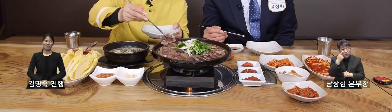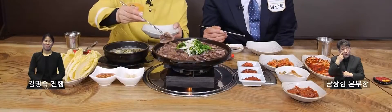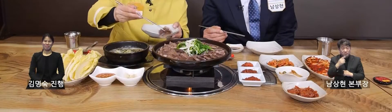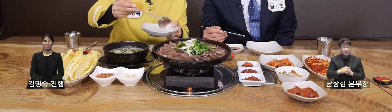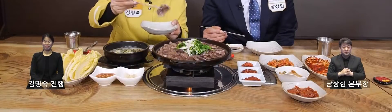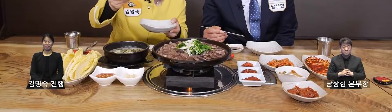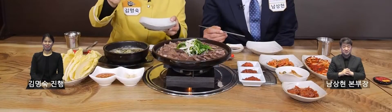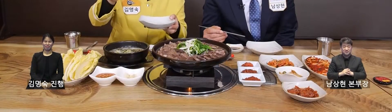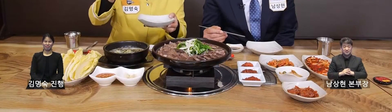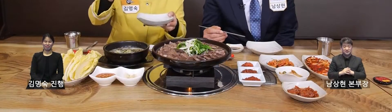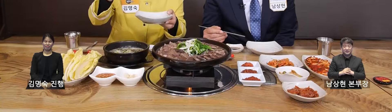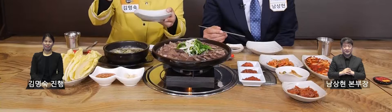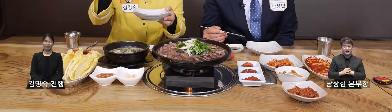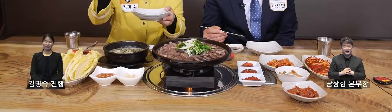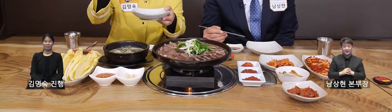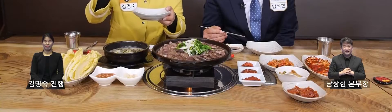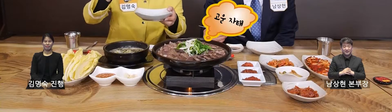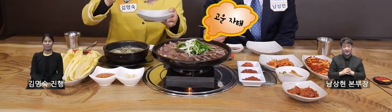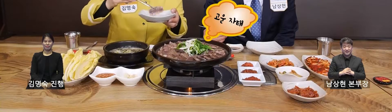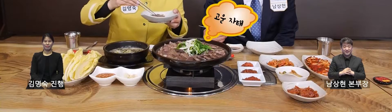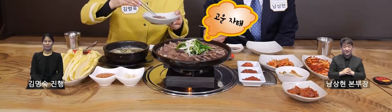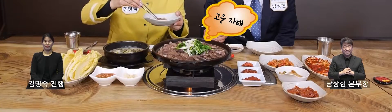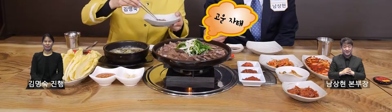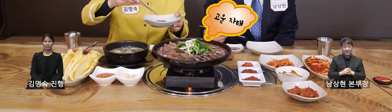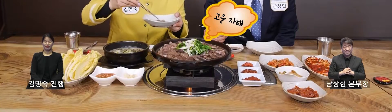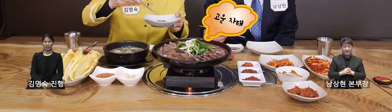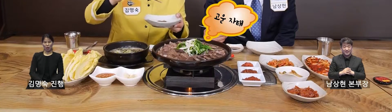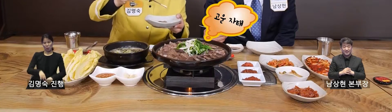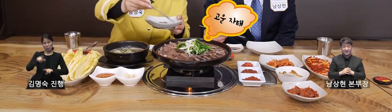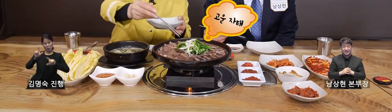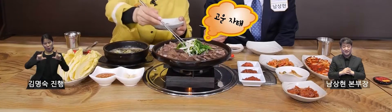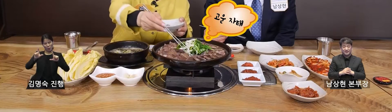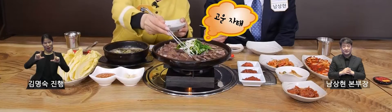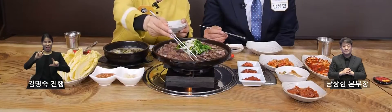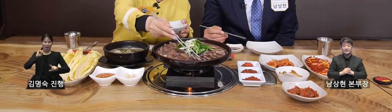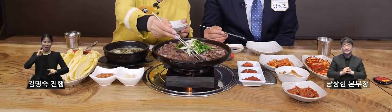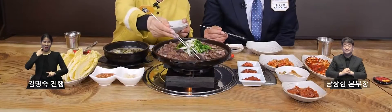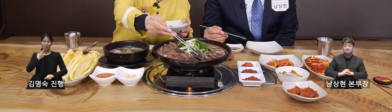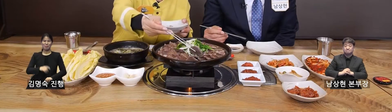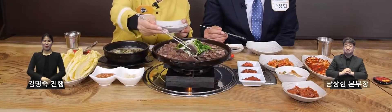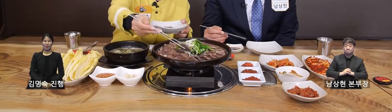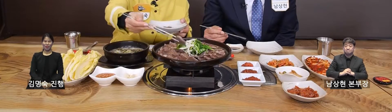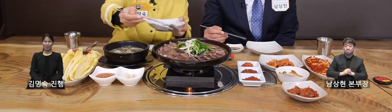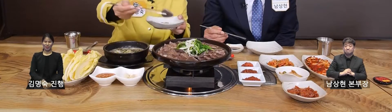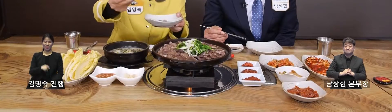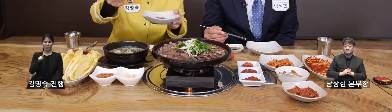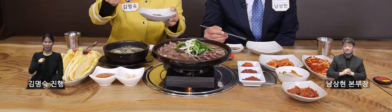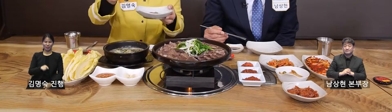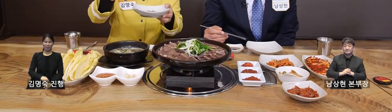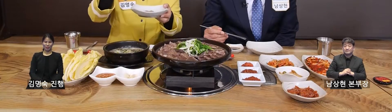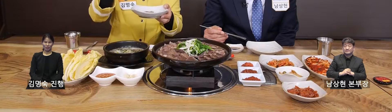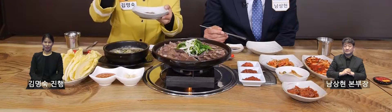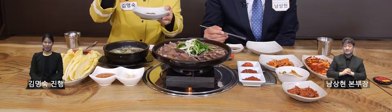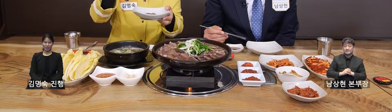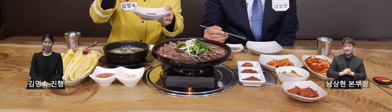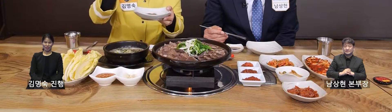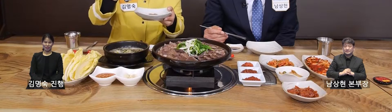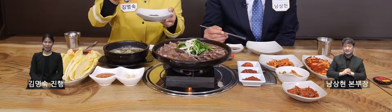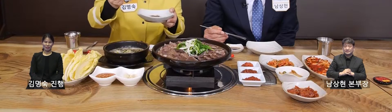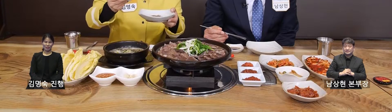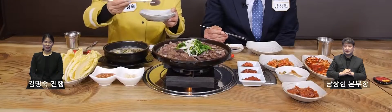맛이 어떠신가? 아, 이 잡태가 너무 예쁘네요. 저 요 부분이 있고 비는 부분이